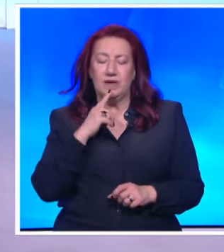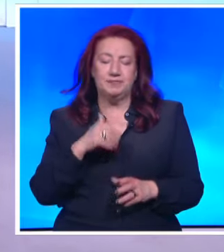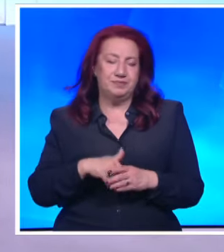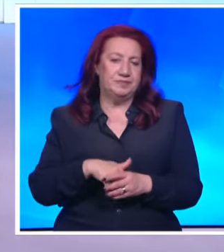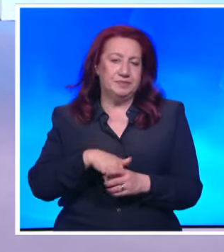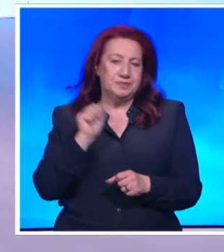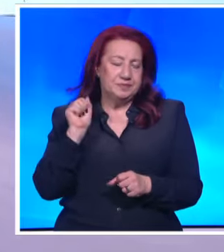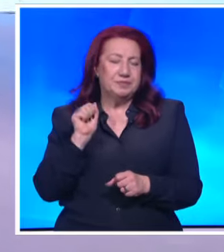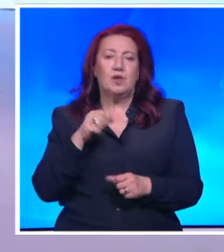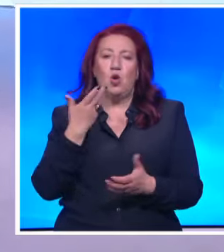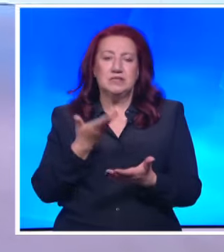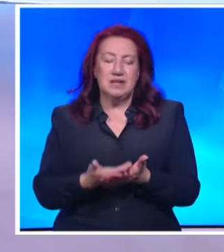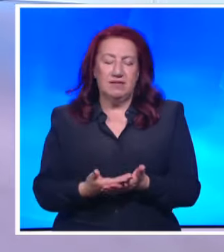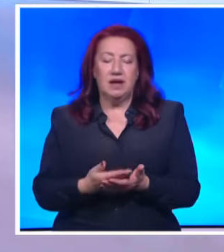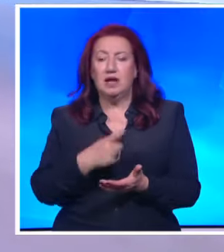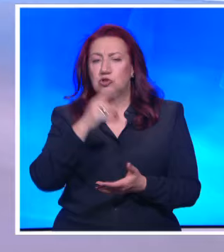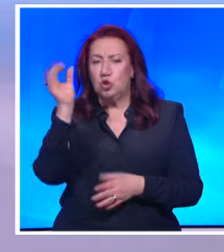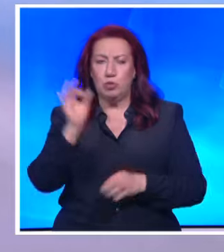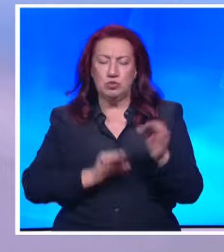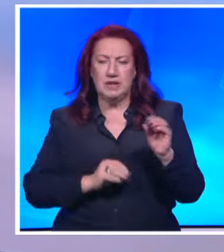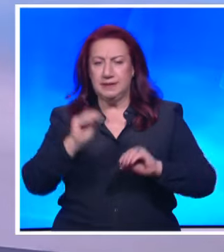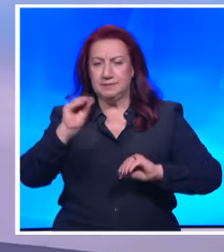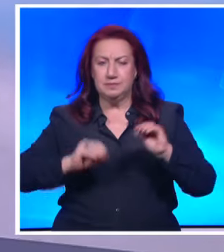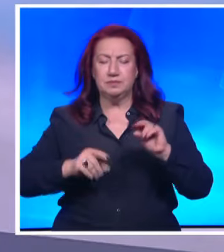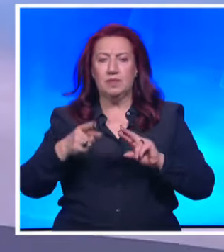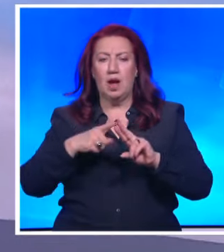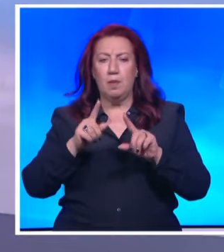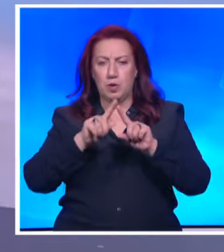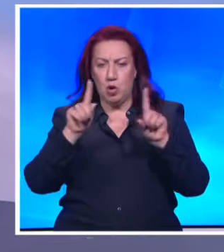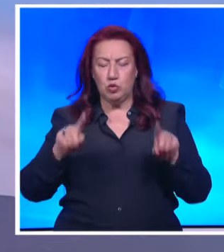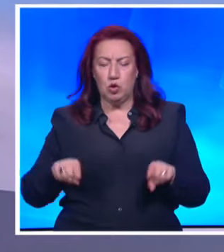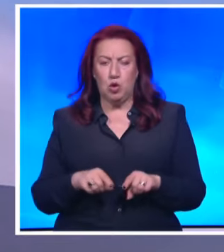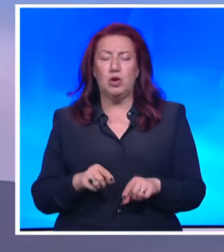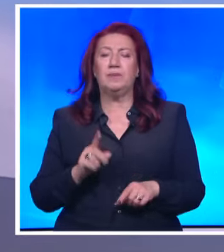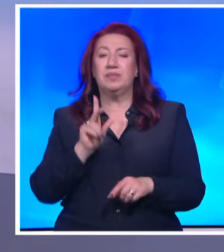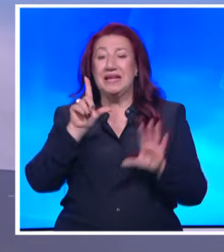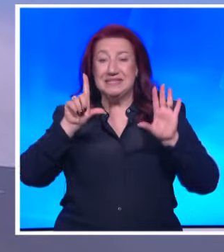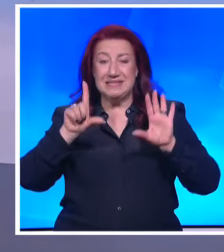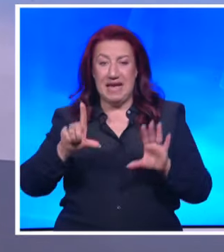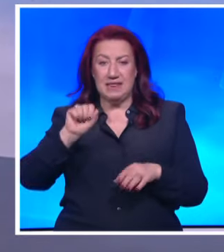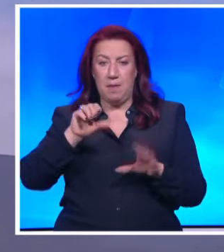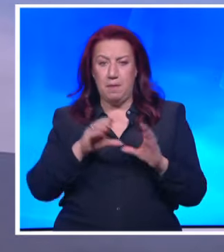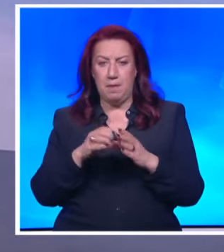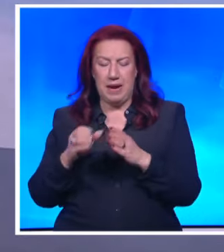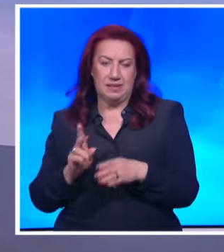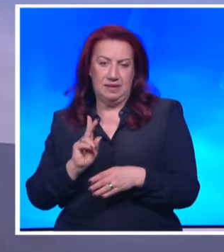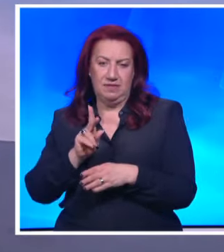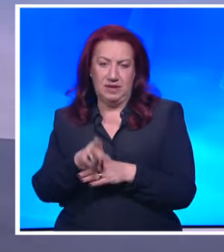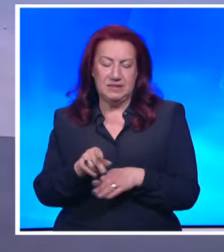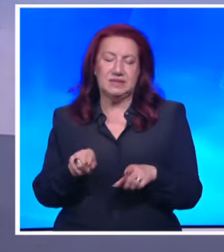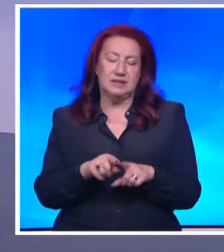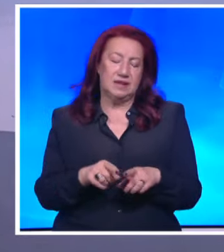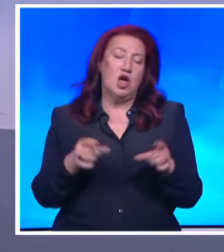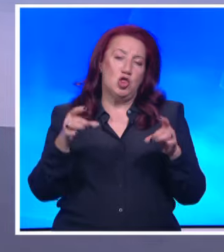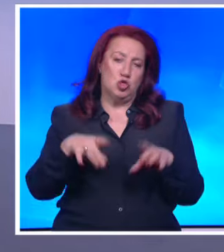От 100% обработените протоколи от секционните комисии, 7 партии в 50-то народно събрание, разместване сред големите партии и нов играч в